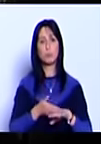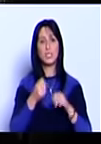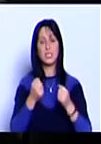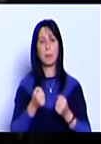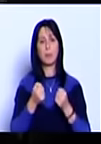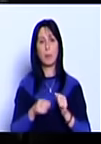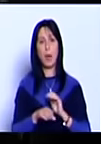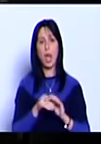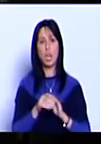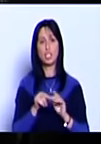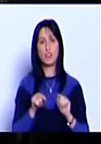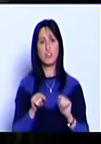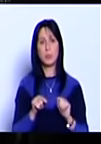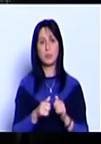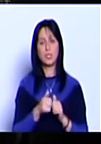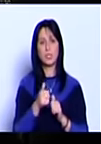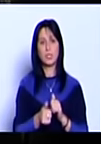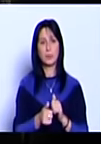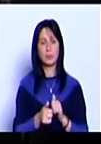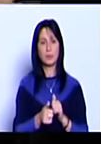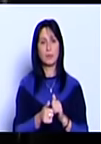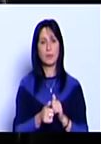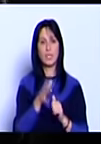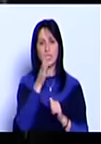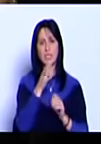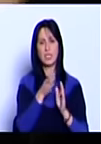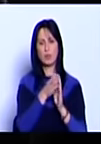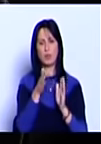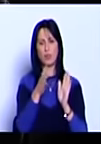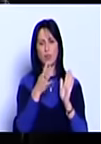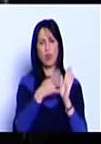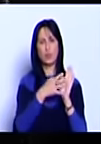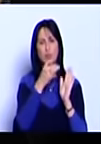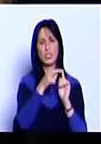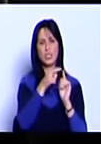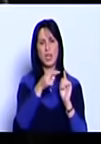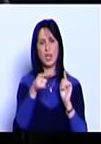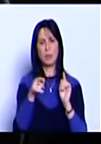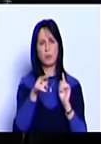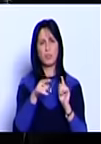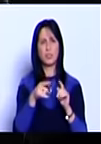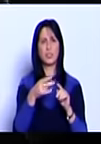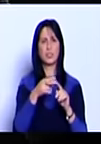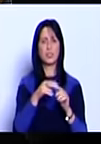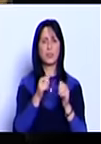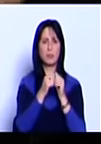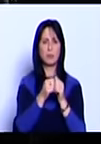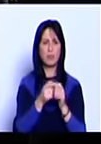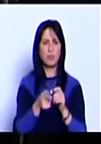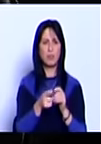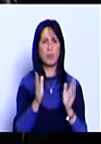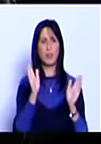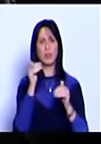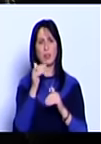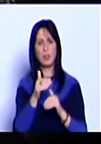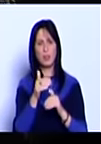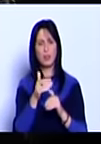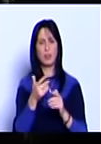ხოლმე არჩევნების წინ. წლების გამო 90-იან წლებიდან მოყოლებული ხანი ეხოვას მოწმეები იყვნენ ტრის ხათი ხან არა